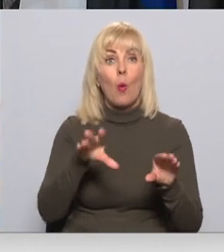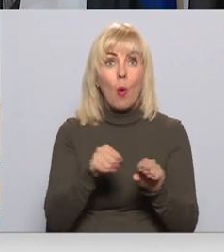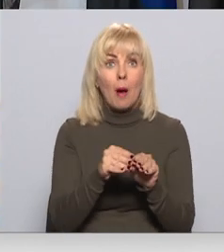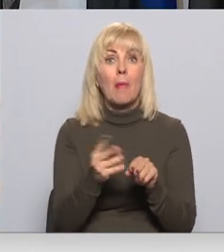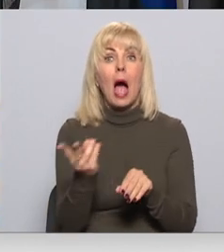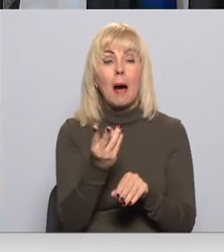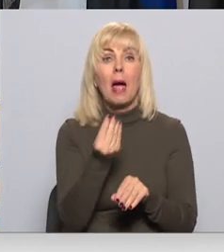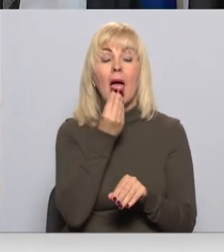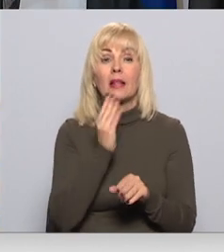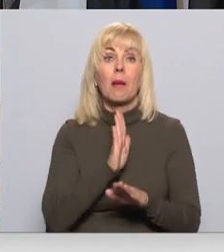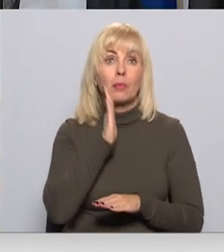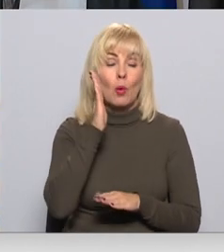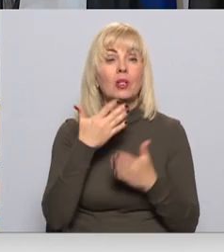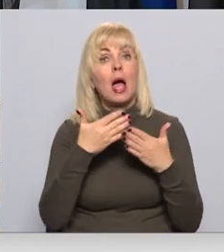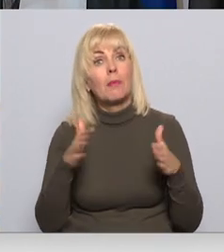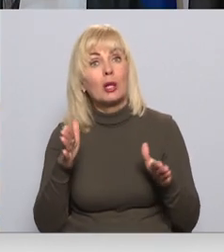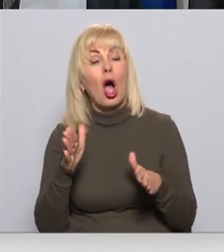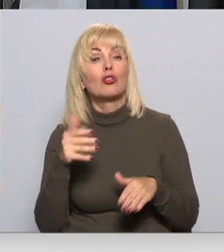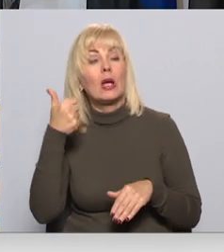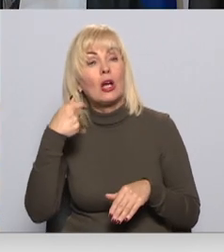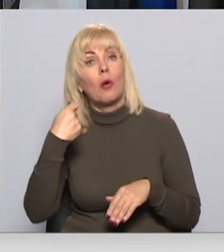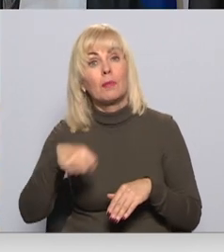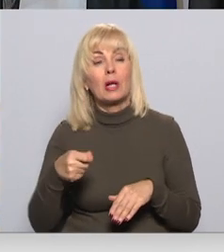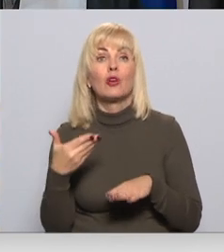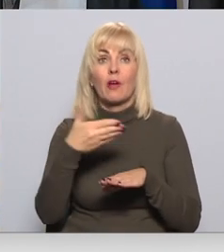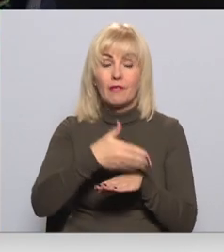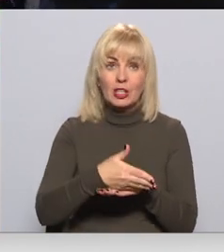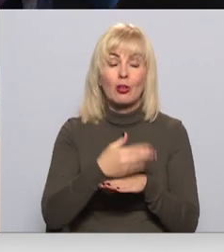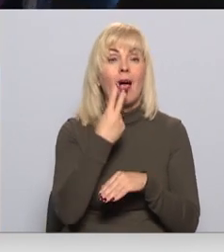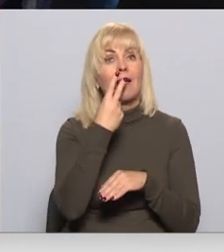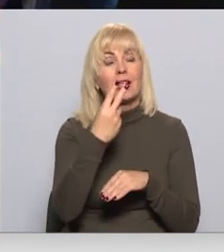ieturēja brokastis. Plašāk par Igaunijas prezidenta vizīti Latvijā skatieties panorāmā.